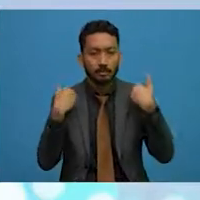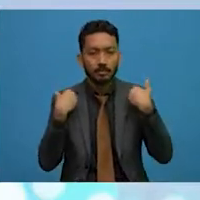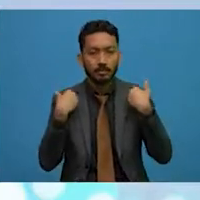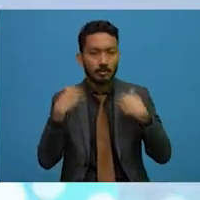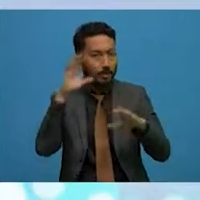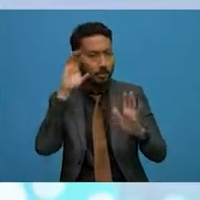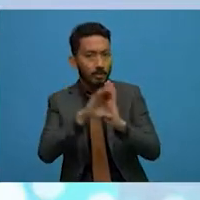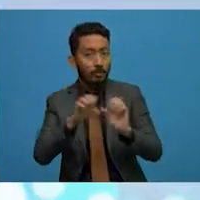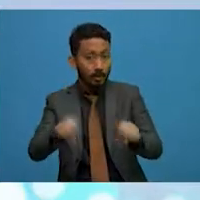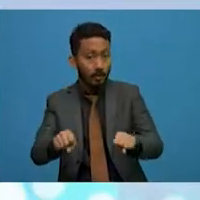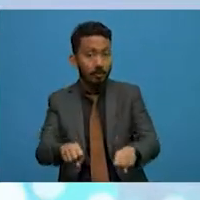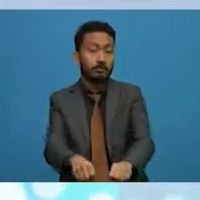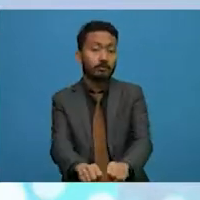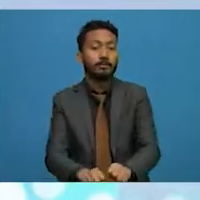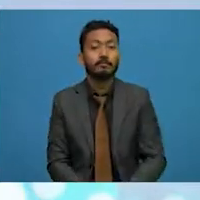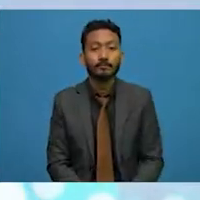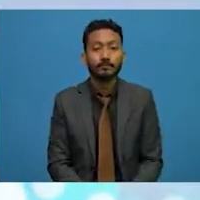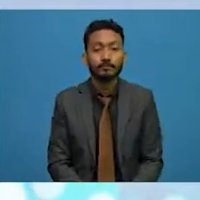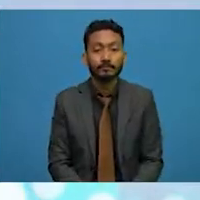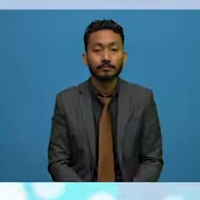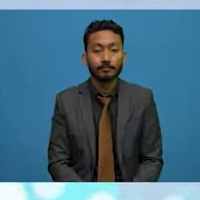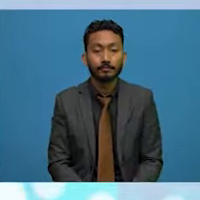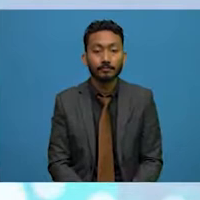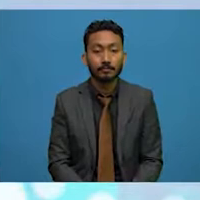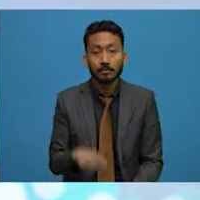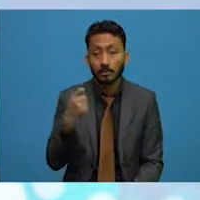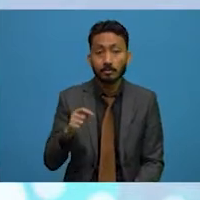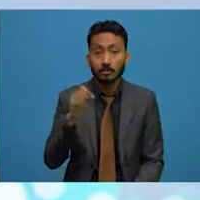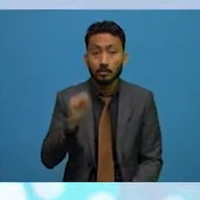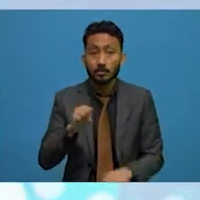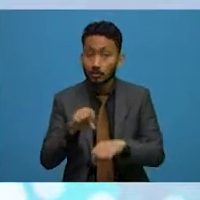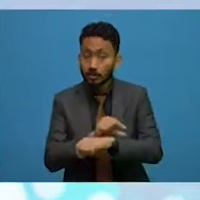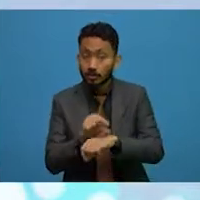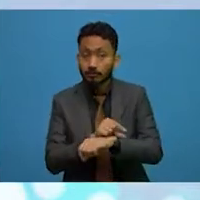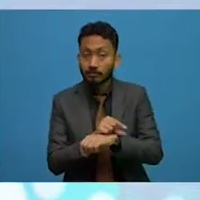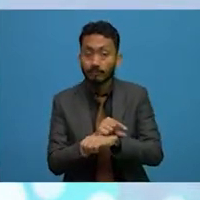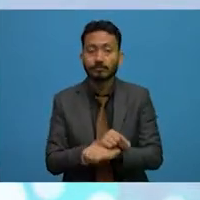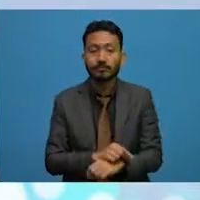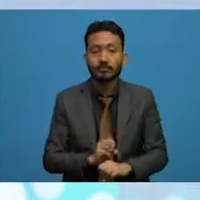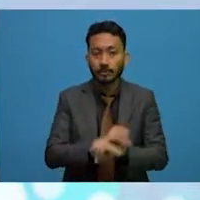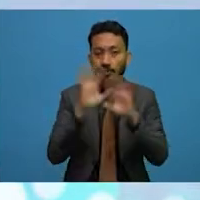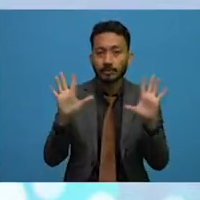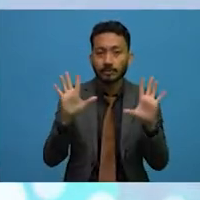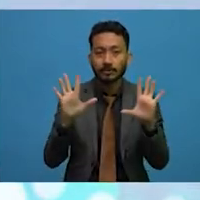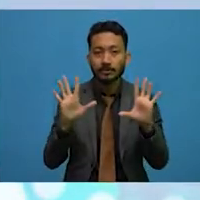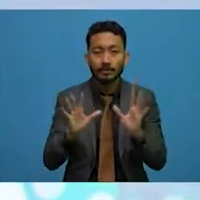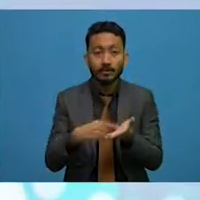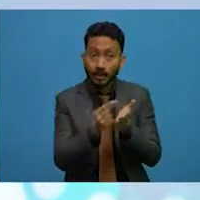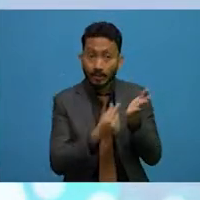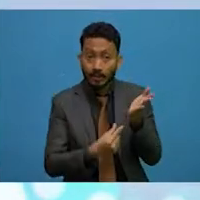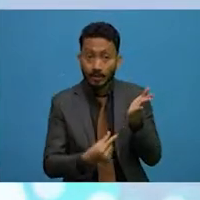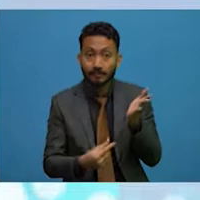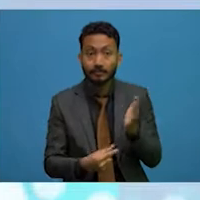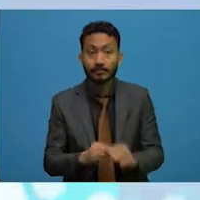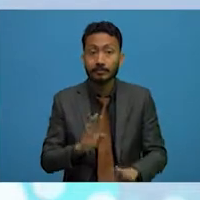ditampilkan ialah Sungai Tengas. Teks digunakan sebagai keterangan pada grafik, terutamanya